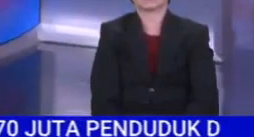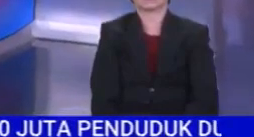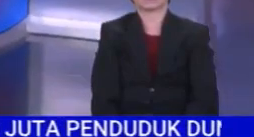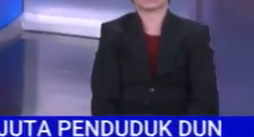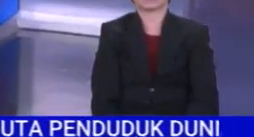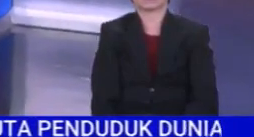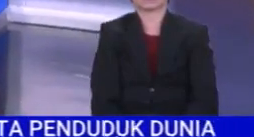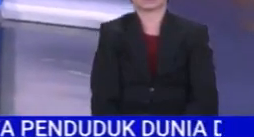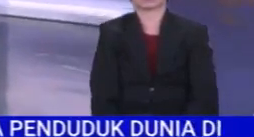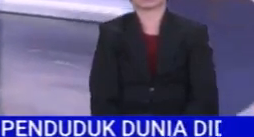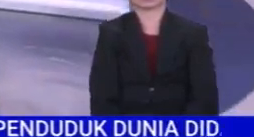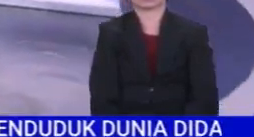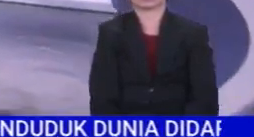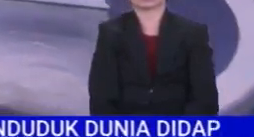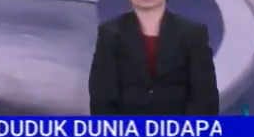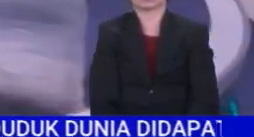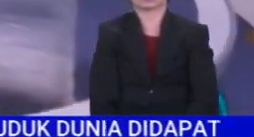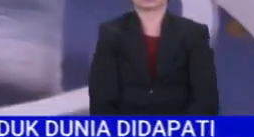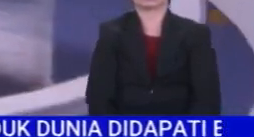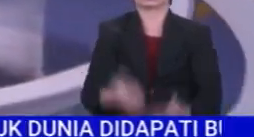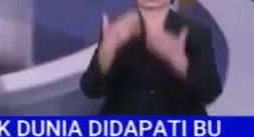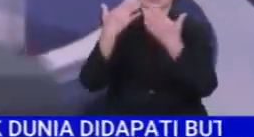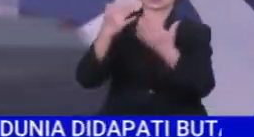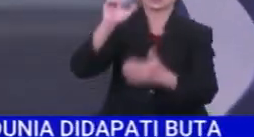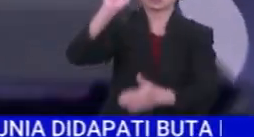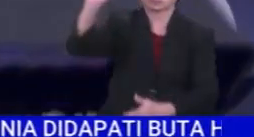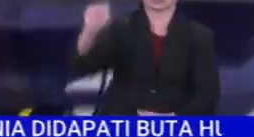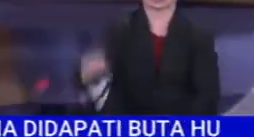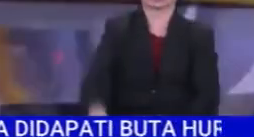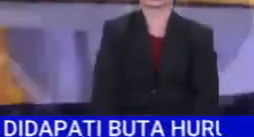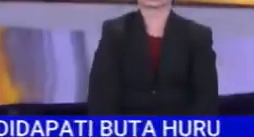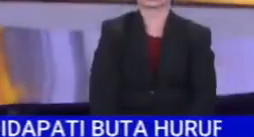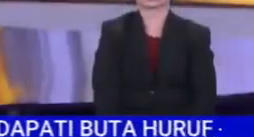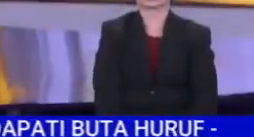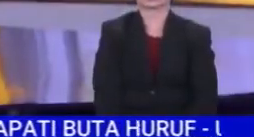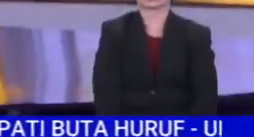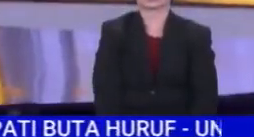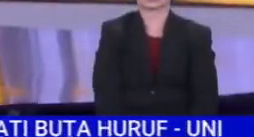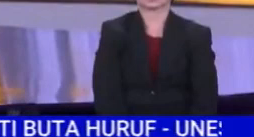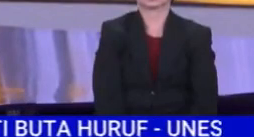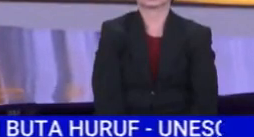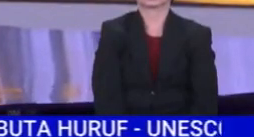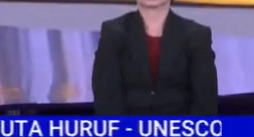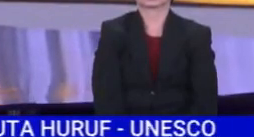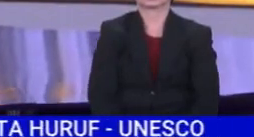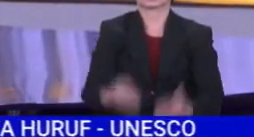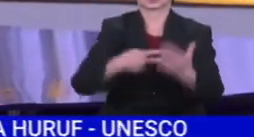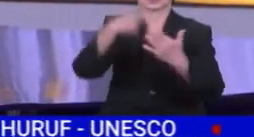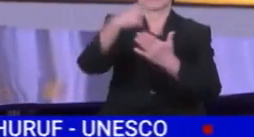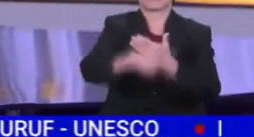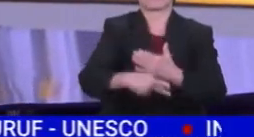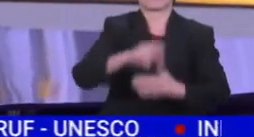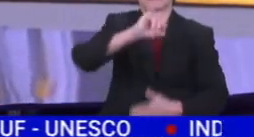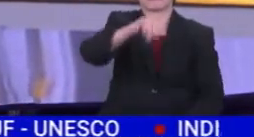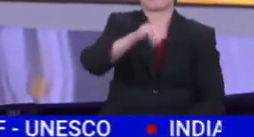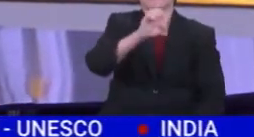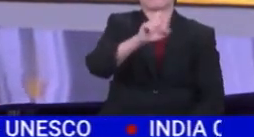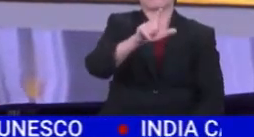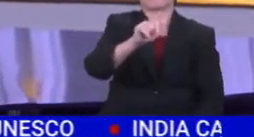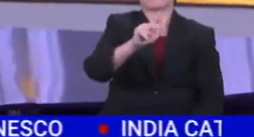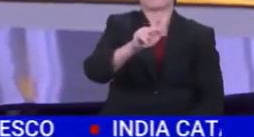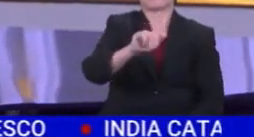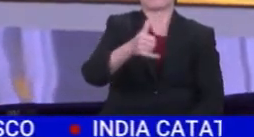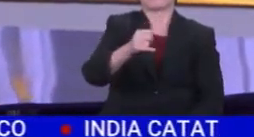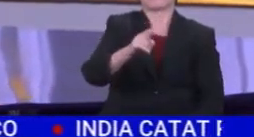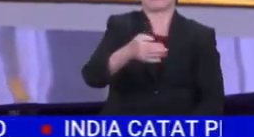Mbak cerita-cerita yusmadi untuk perkembangan Desa Bah program jelajah kami perhatiin